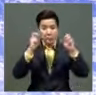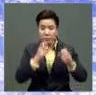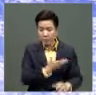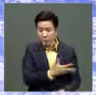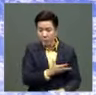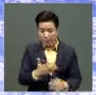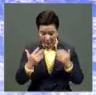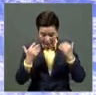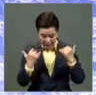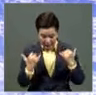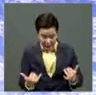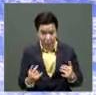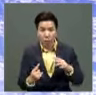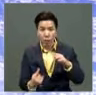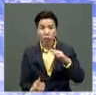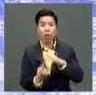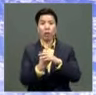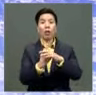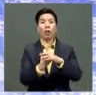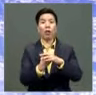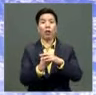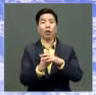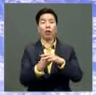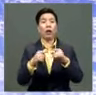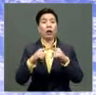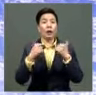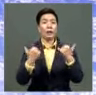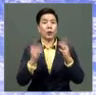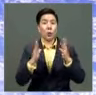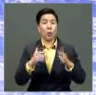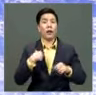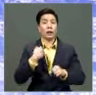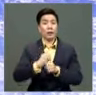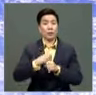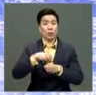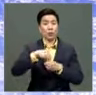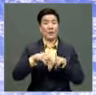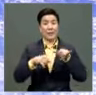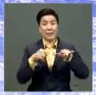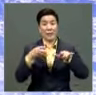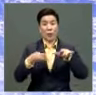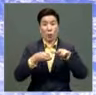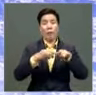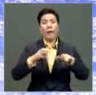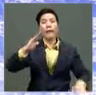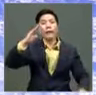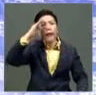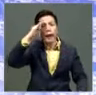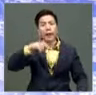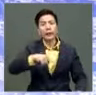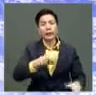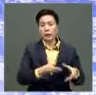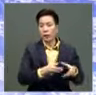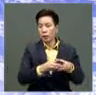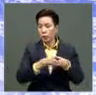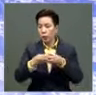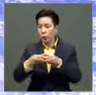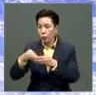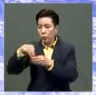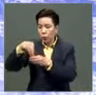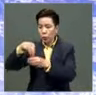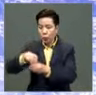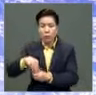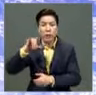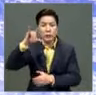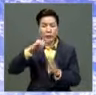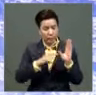ไรเพิ่งจะเกิดขึ้นก็กรณีของเป็นลูกเรือแล้วก็เป็นกลุ่มที่เป็นทหารเลยต้องไปใช้สน